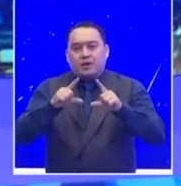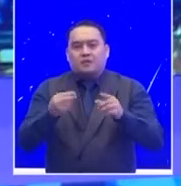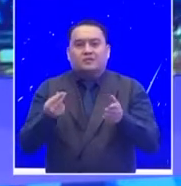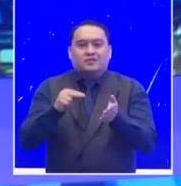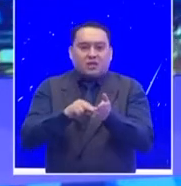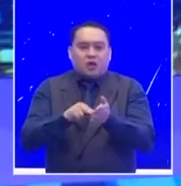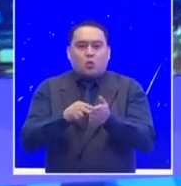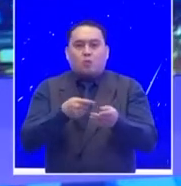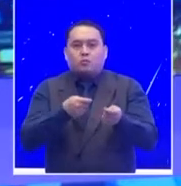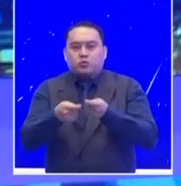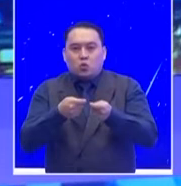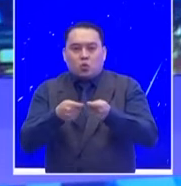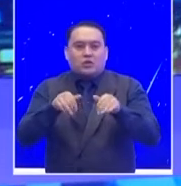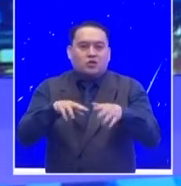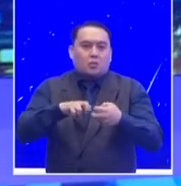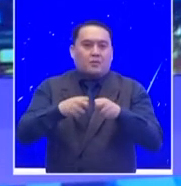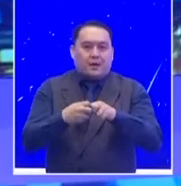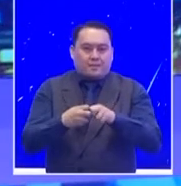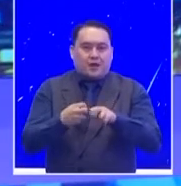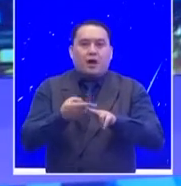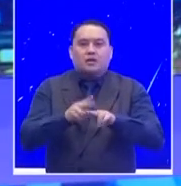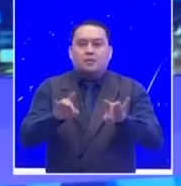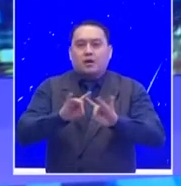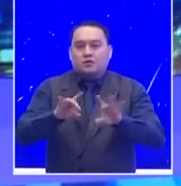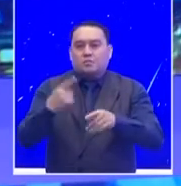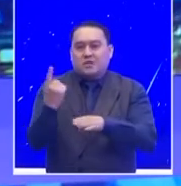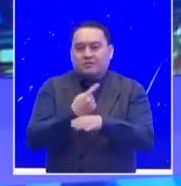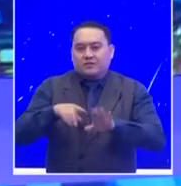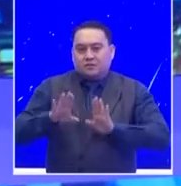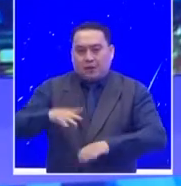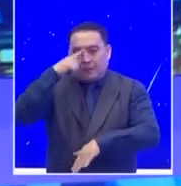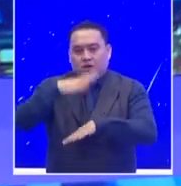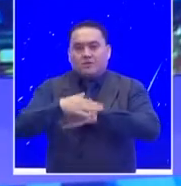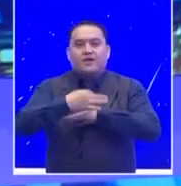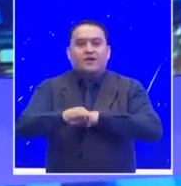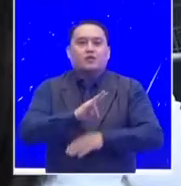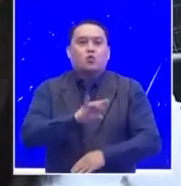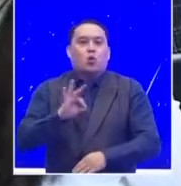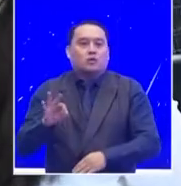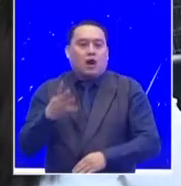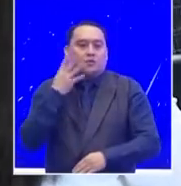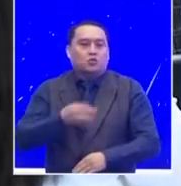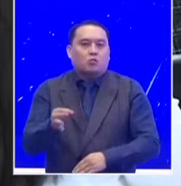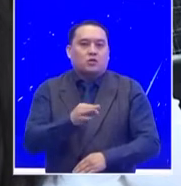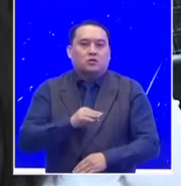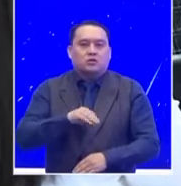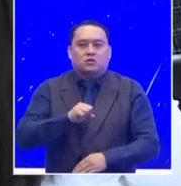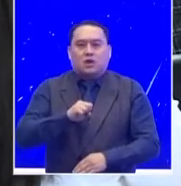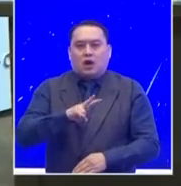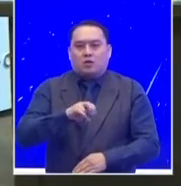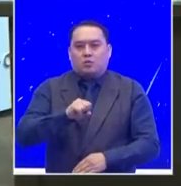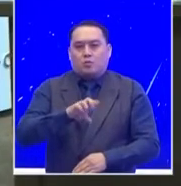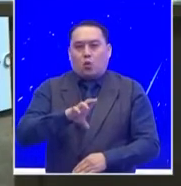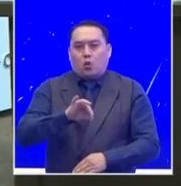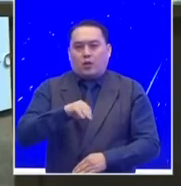населения и ведут поиск решения проблем. Об этом рассказал первый заместитель председателя филиала партии «Нур Отан» по Алматинской области